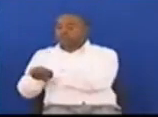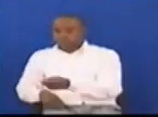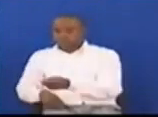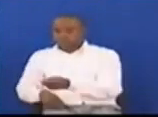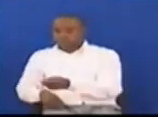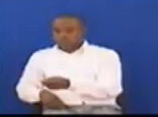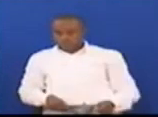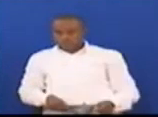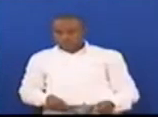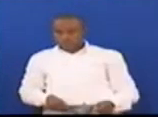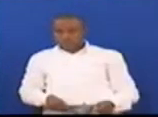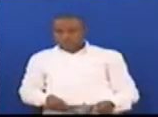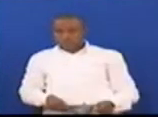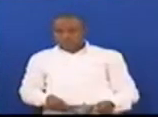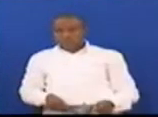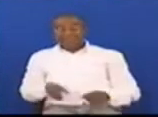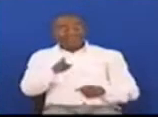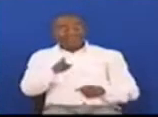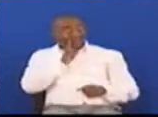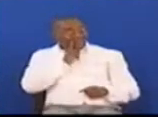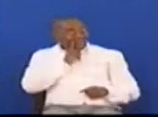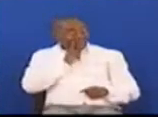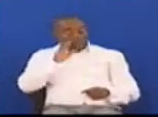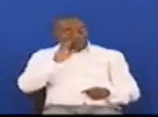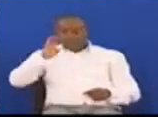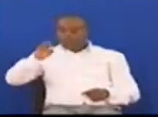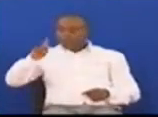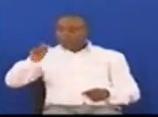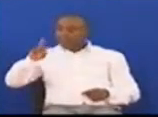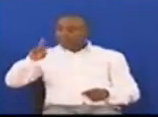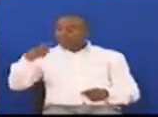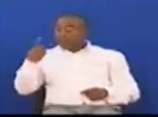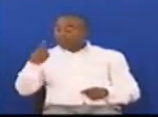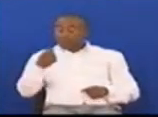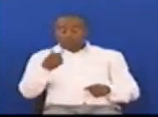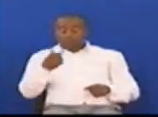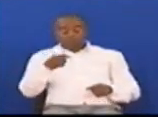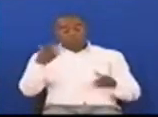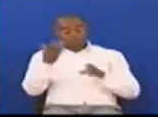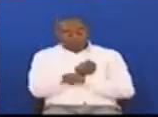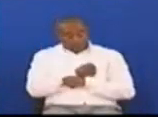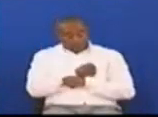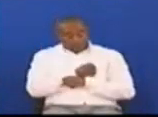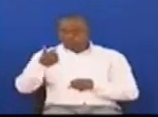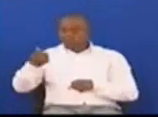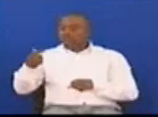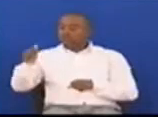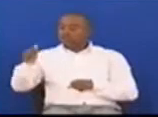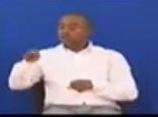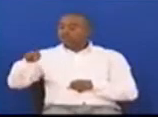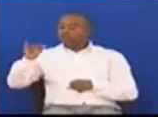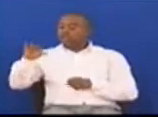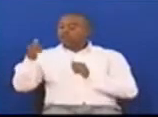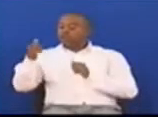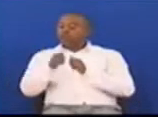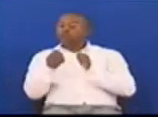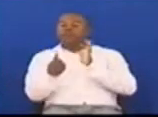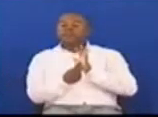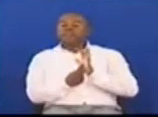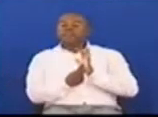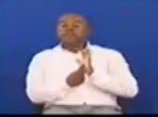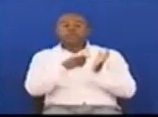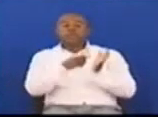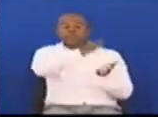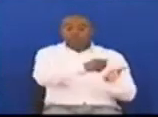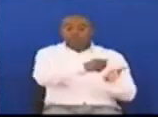unaweza kuzalisha kwenye kila hekta tani 16 za mpunga, kwa maana kuzalisha mara mbili kwa